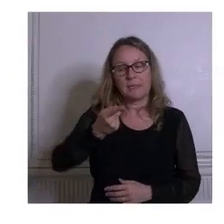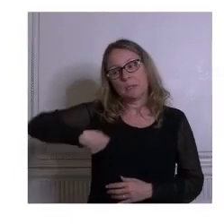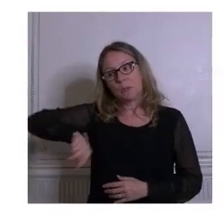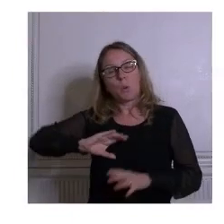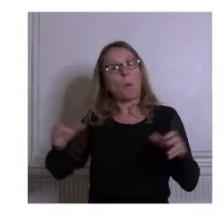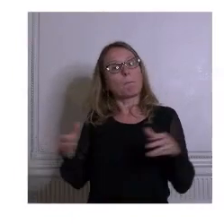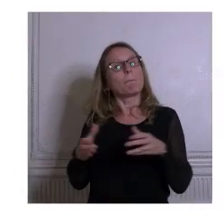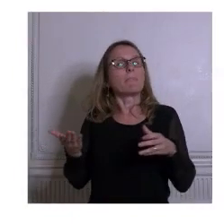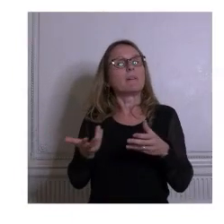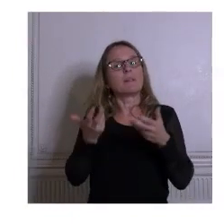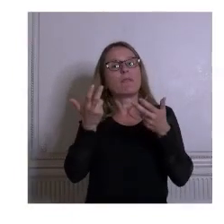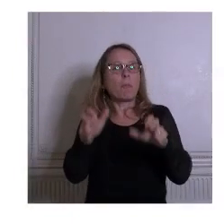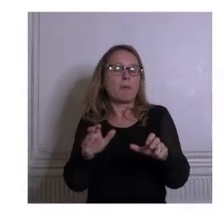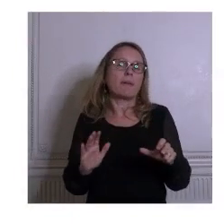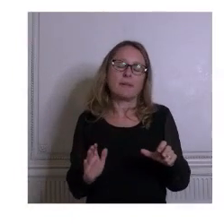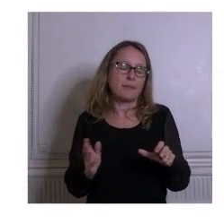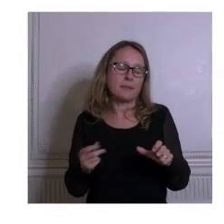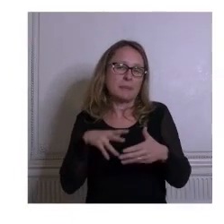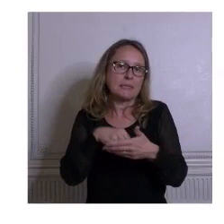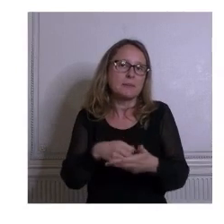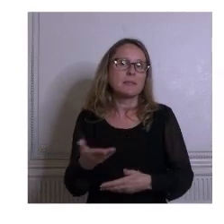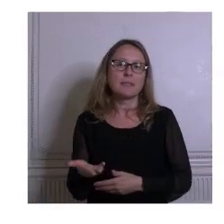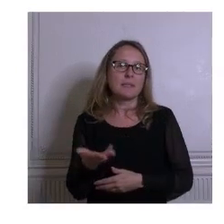syndicats, en tout cas un.